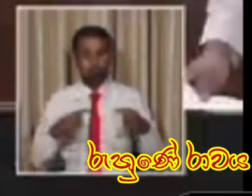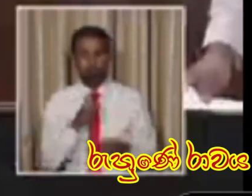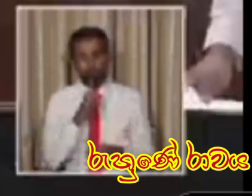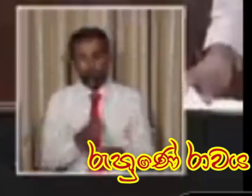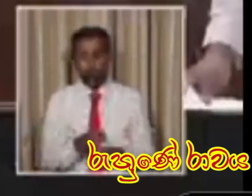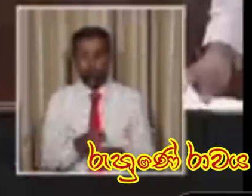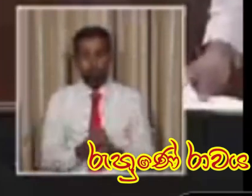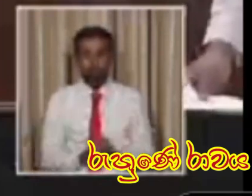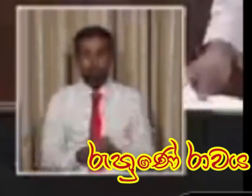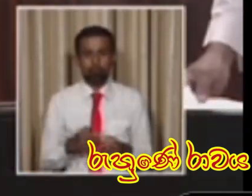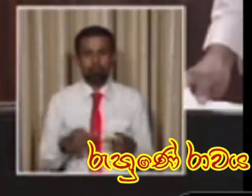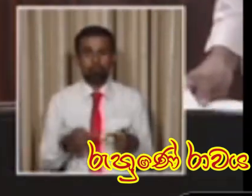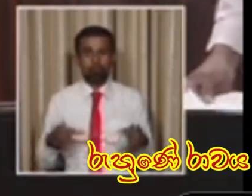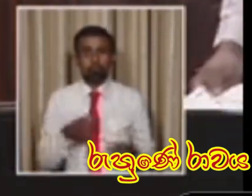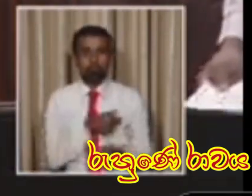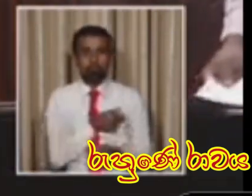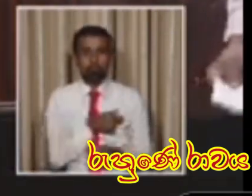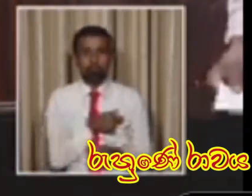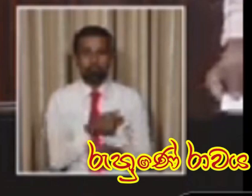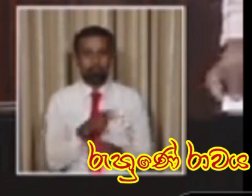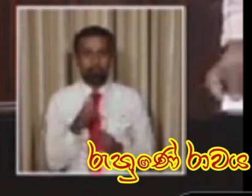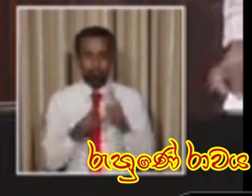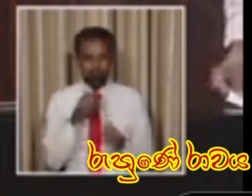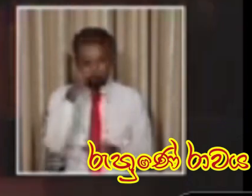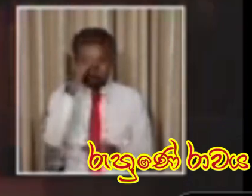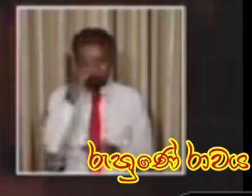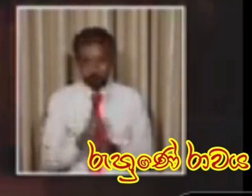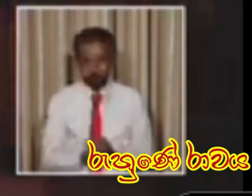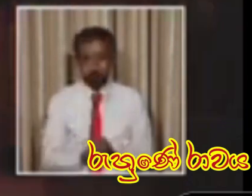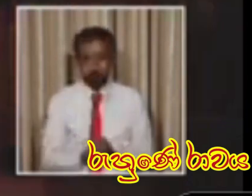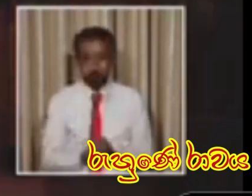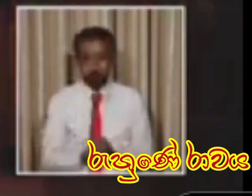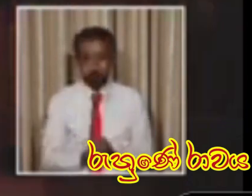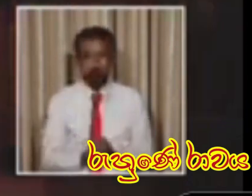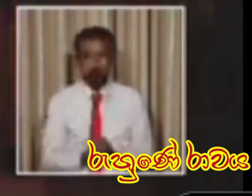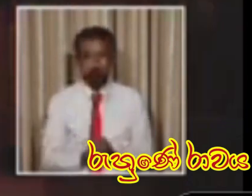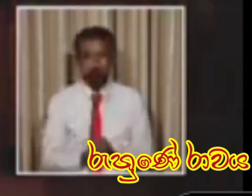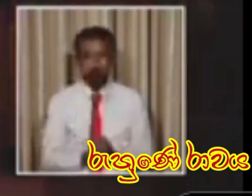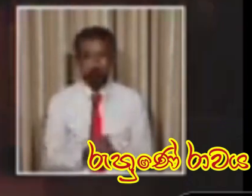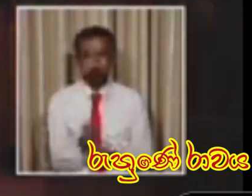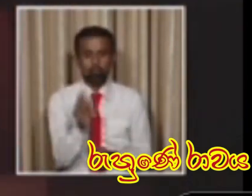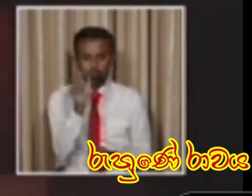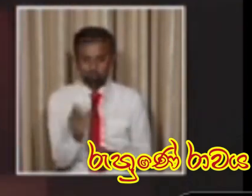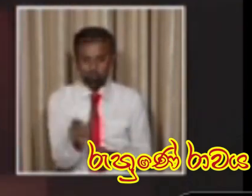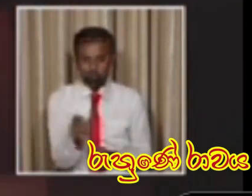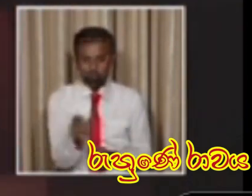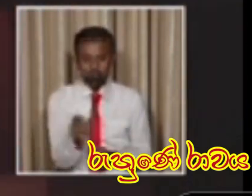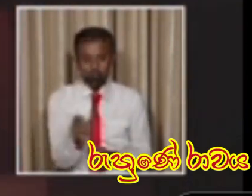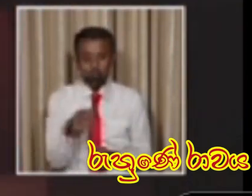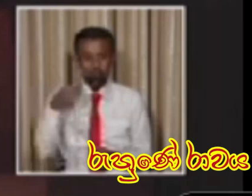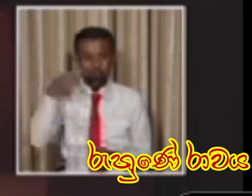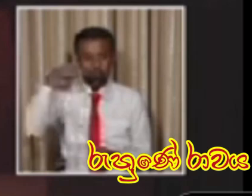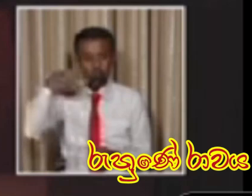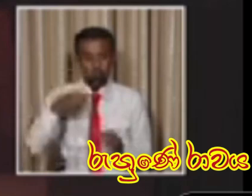ඔව් විපක්ෂ නායකතුමා. ගරු කතානායකතුමනේ විශේෂයෙන්ම දැන් ඔබතුමා මේ විදුලි බල